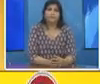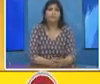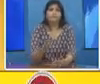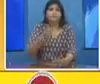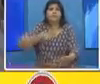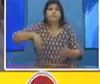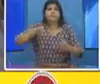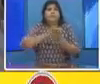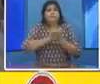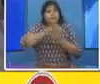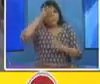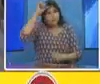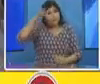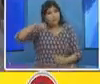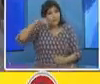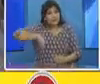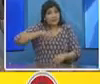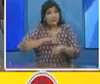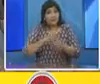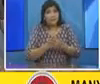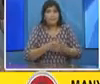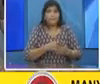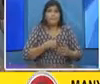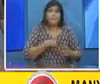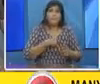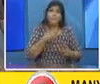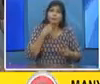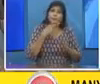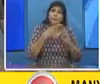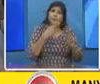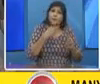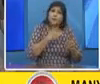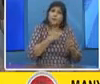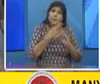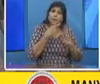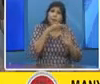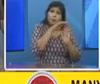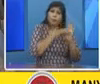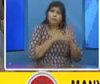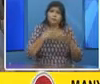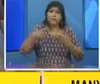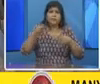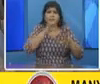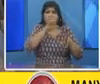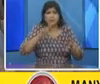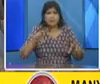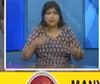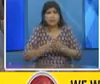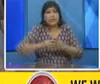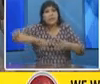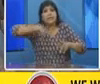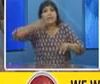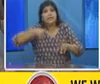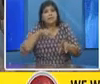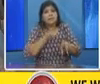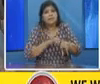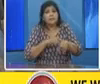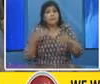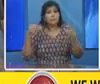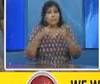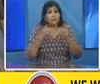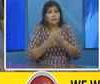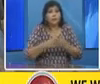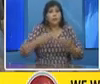प्यारे देशवासियों, इस बार मन की बात में कई विषयों पर बात हुई। अगली बार जब हम मिलेंगे तो कुछ और